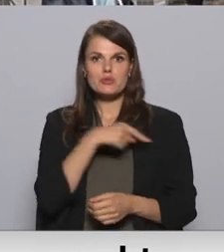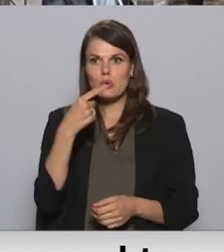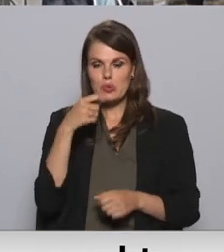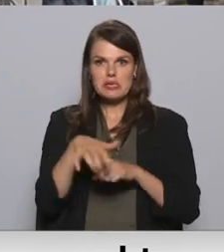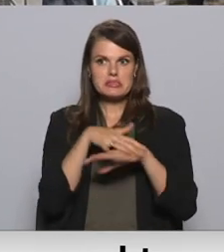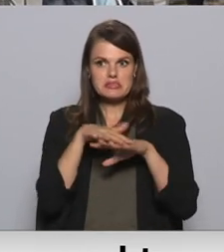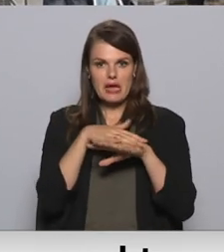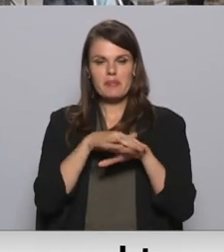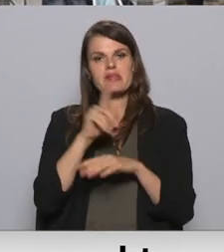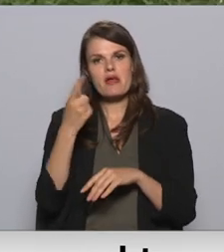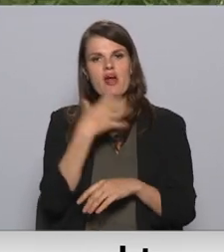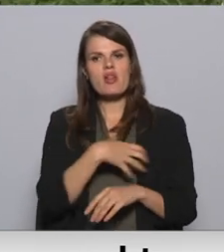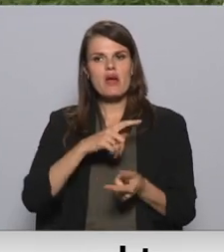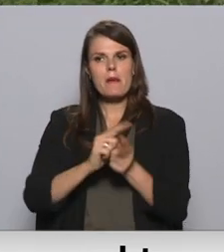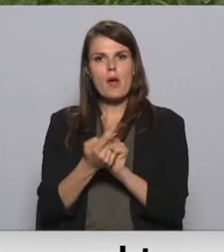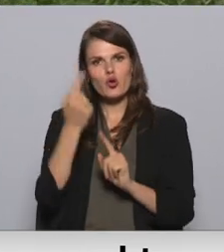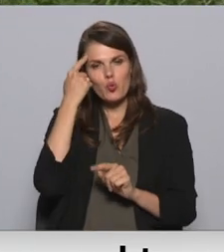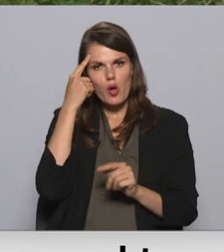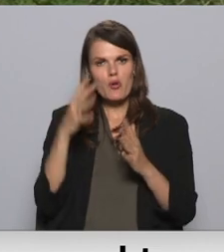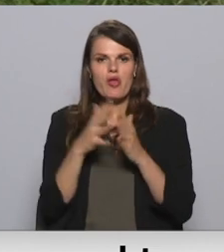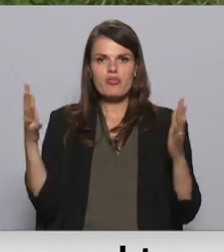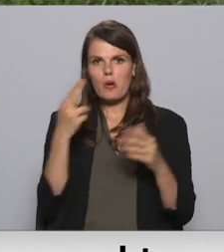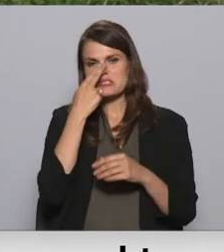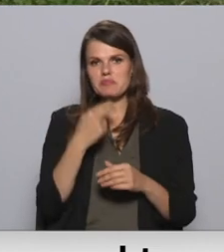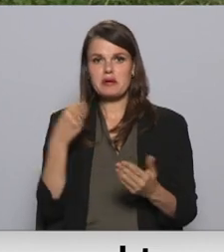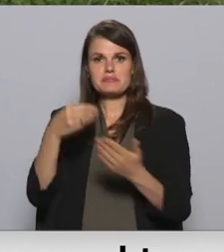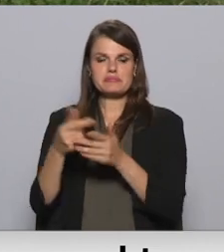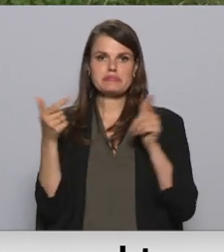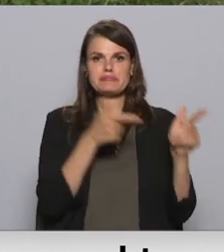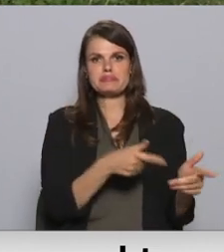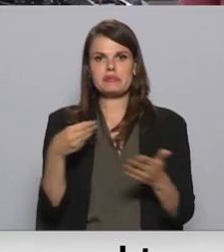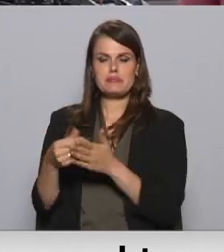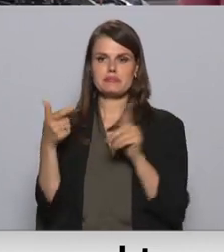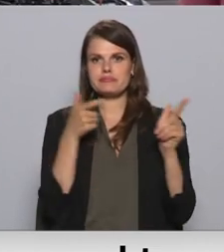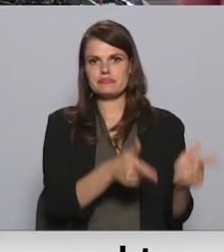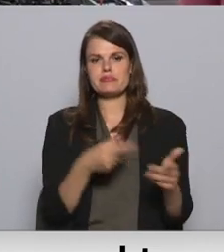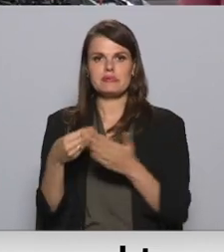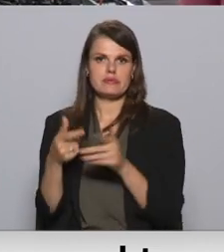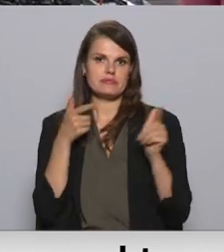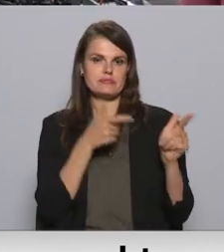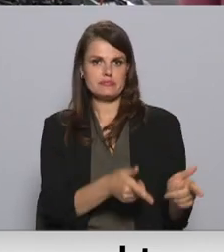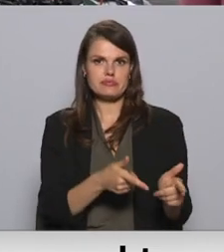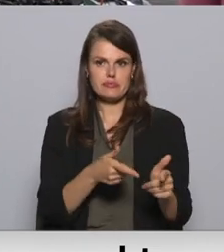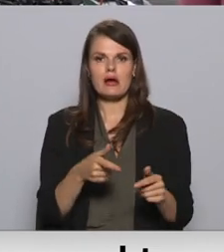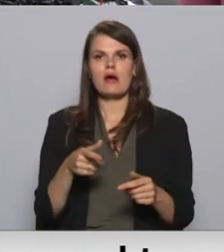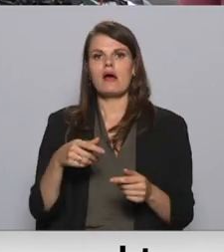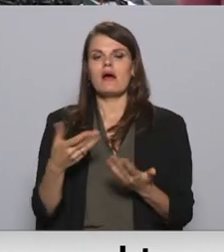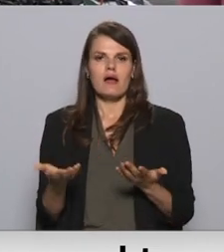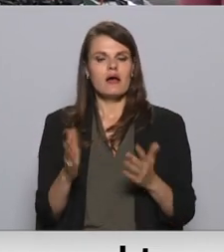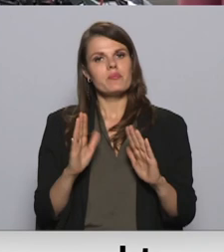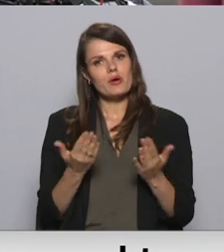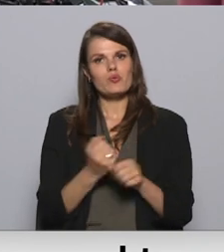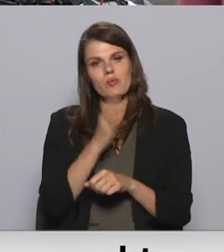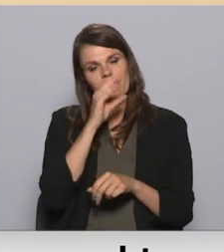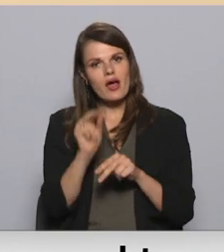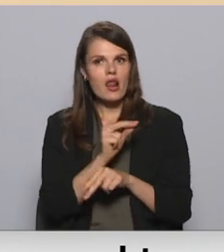šīm lietām vēl jāmaina domāšana, jo daudz ierastāks ir patērētāja dzīvesveids nopērts, nolieto, izmet un pērts jaunu.